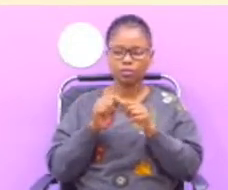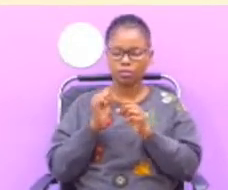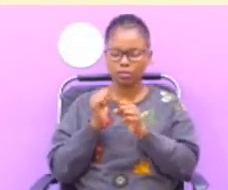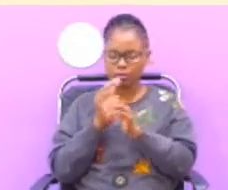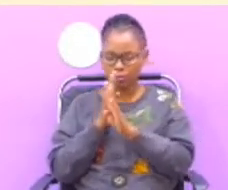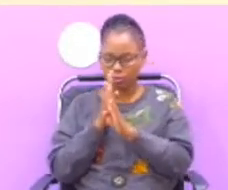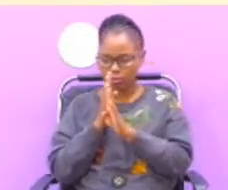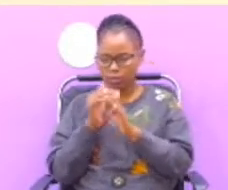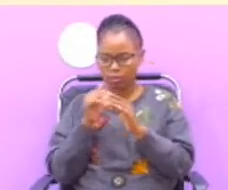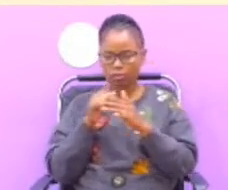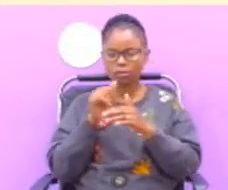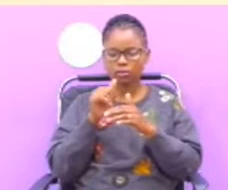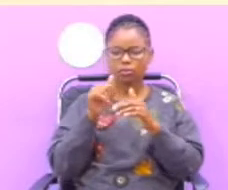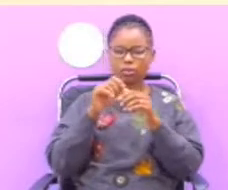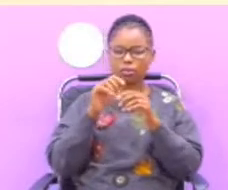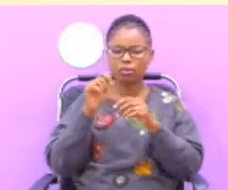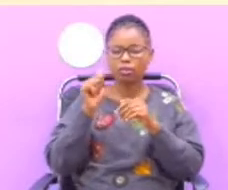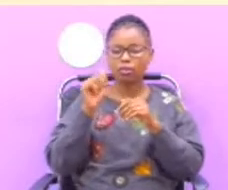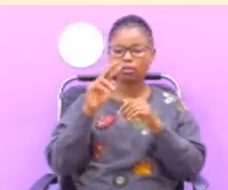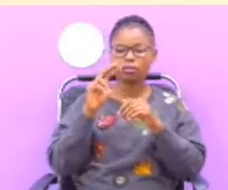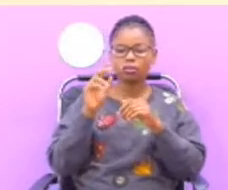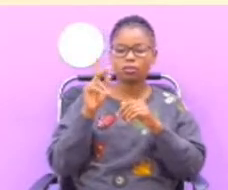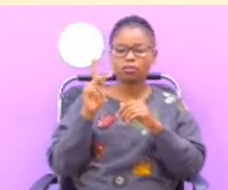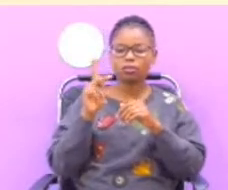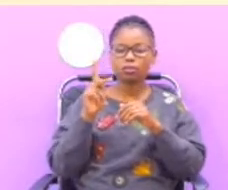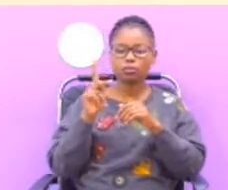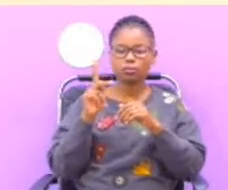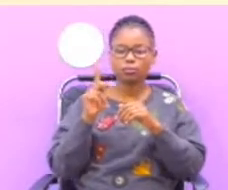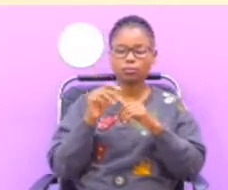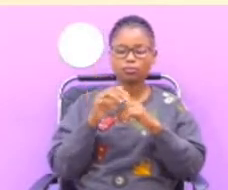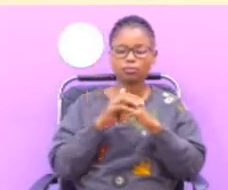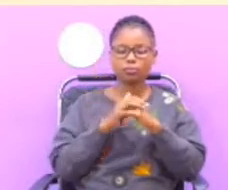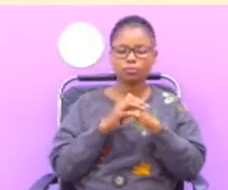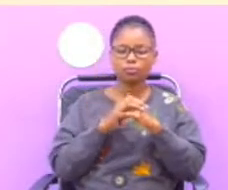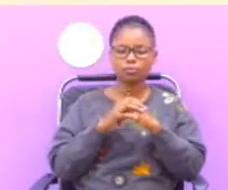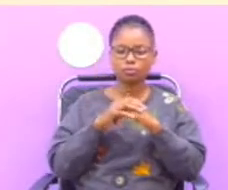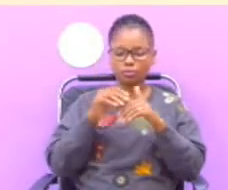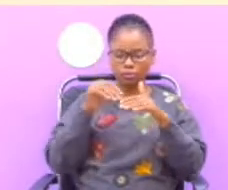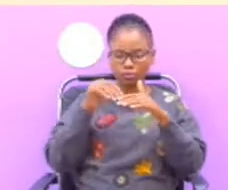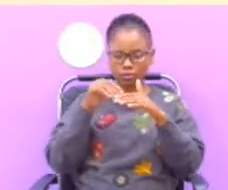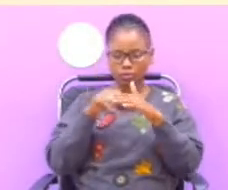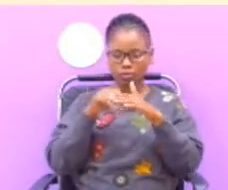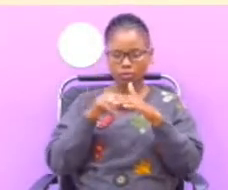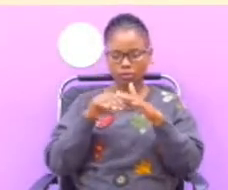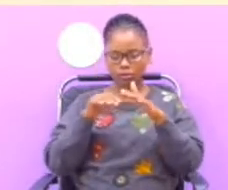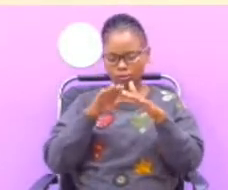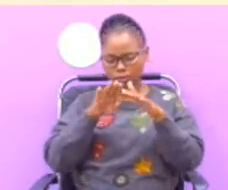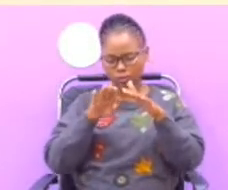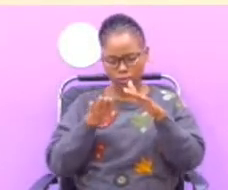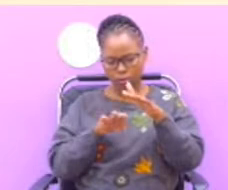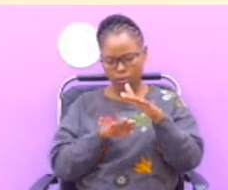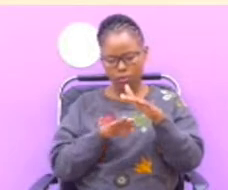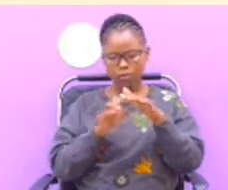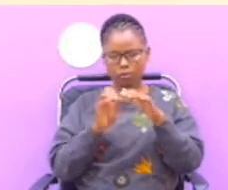muno madiko matwirite ona arĩa magakorwo marĩ thĩinĩ wa rungu rwa iria